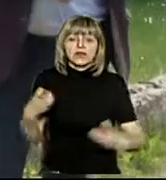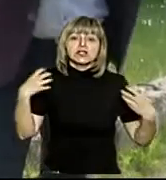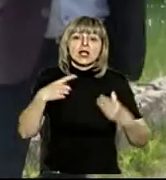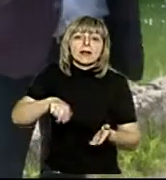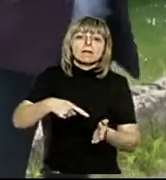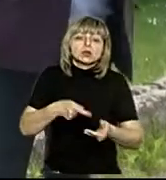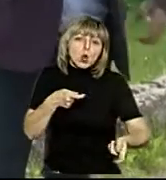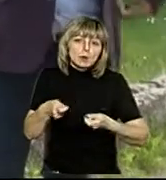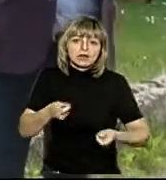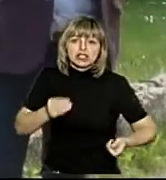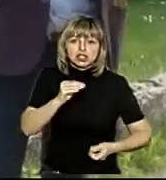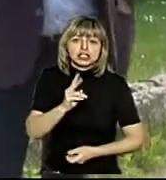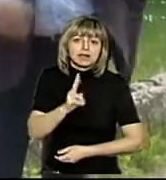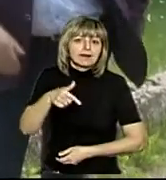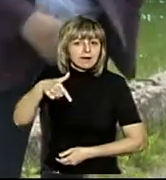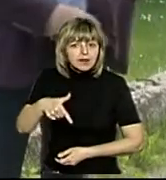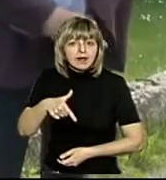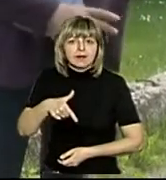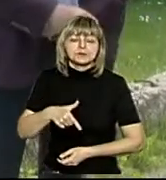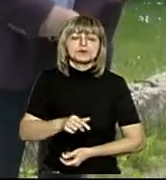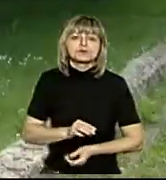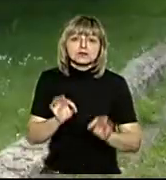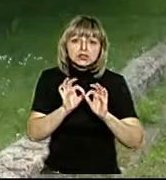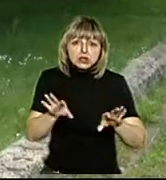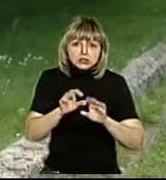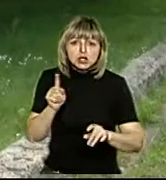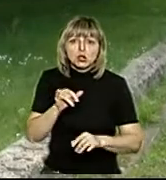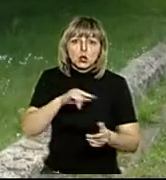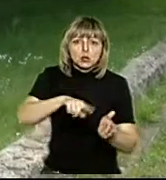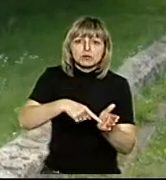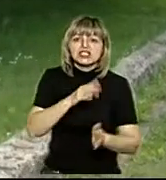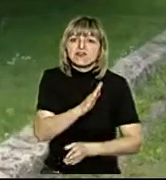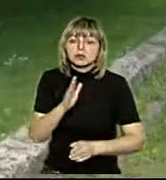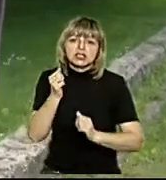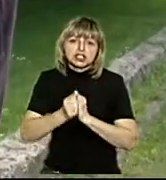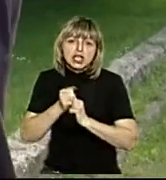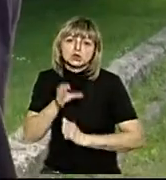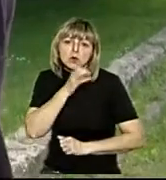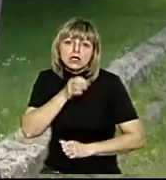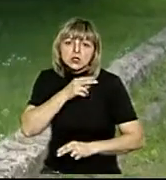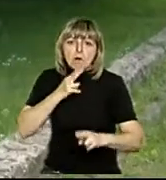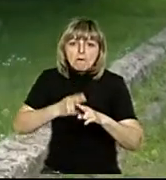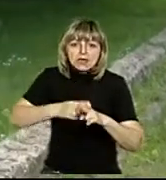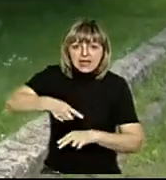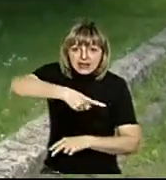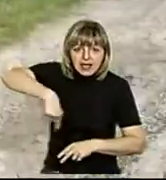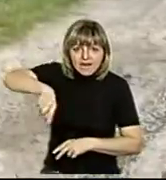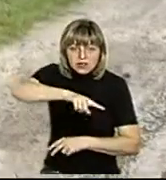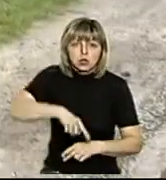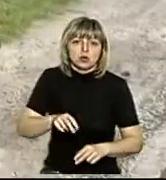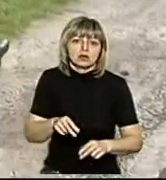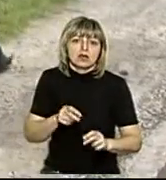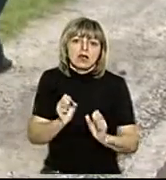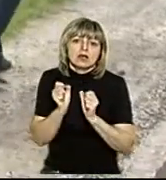Начальник міського управління житлово-комунального господарства Віктор Фіщук каже, що у Володимирі-Волинському часто крадуть металеві люки. Злодії здають